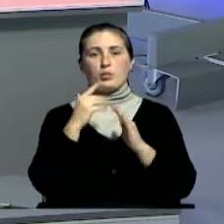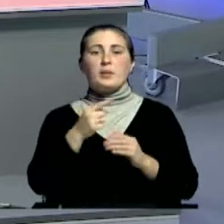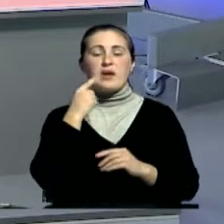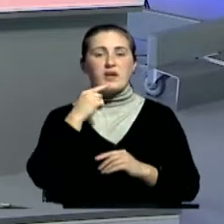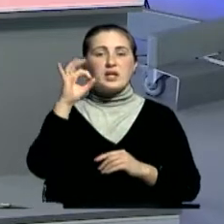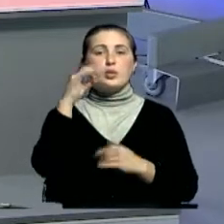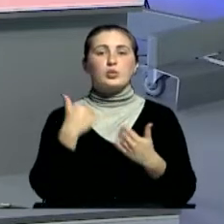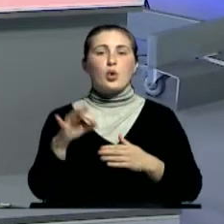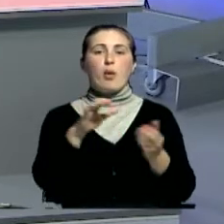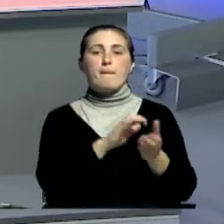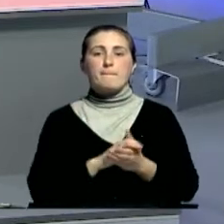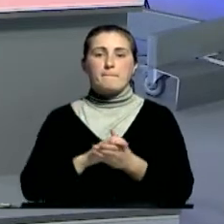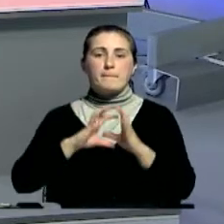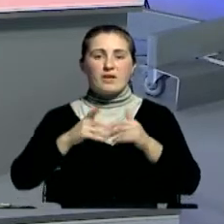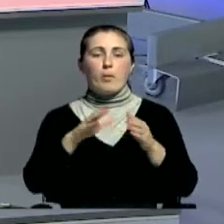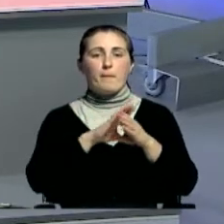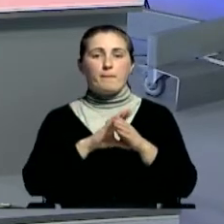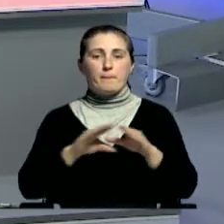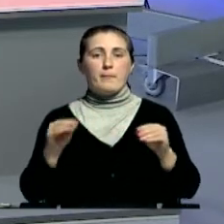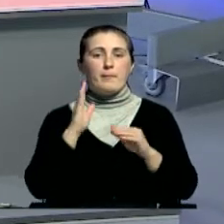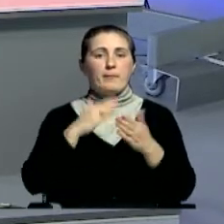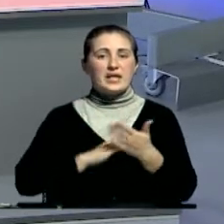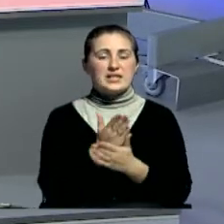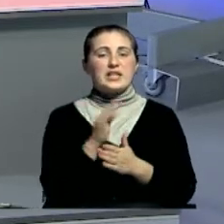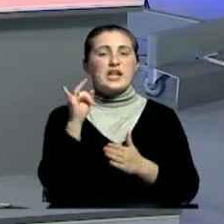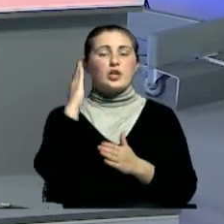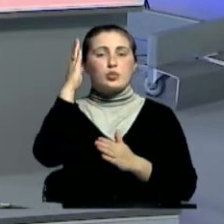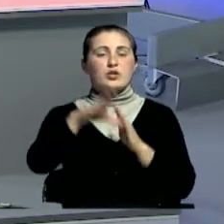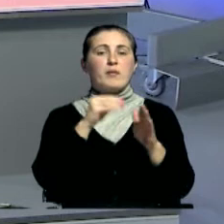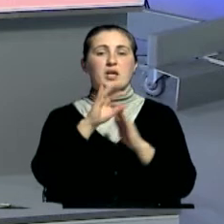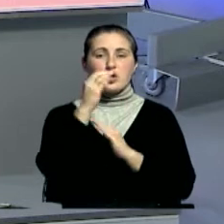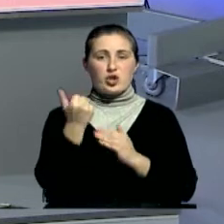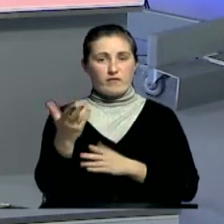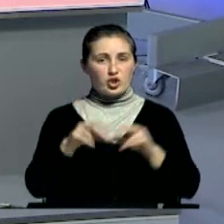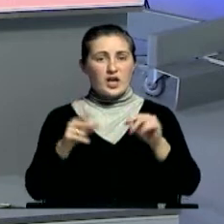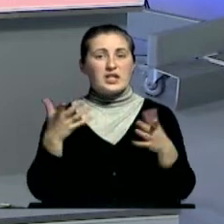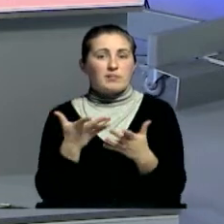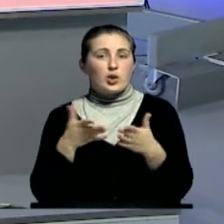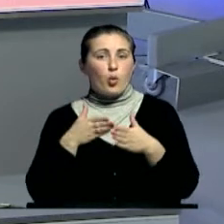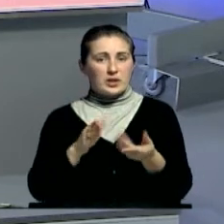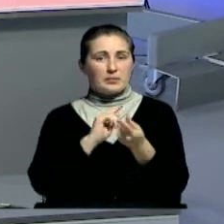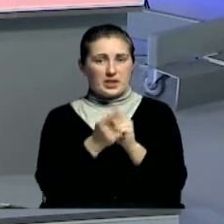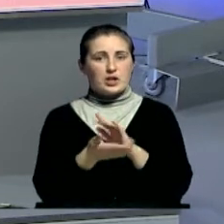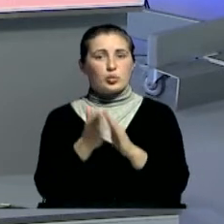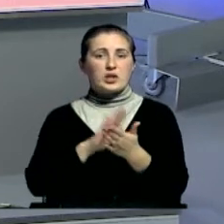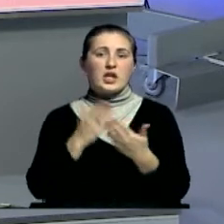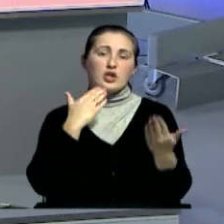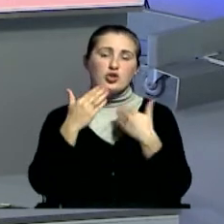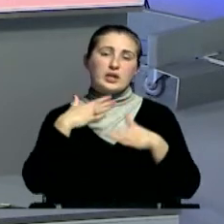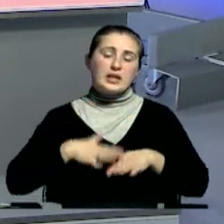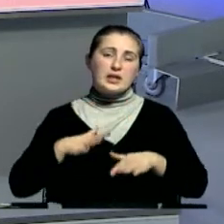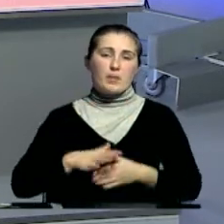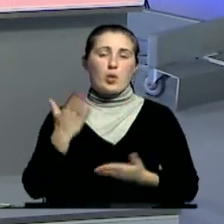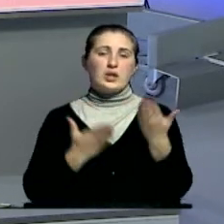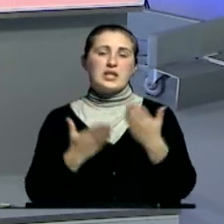о мировой политике, мировых интересах, грядущие выборы в США, вы считаете, что каким-то образом изменится ситуация отношения к Крыму,